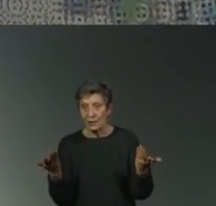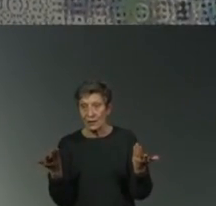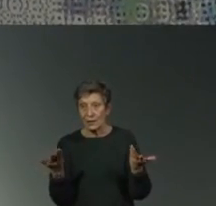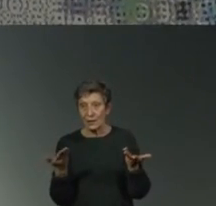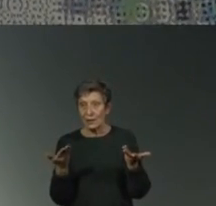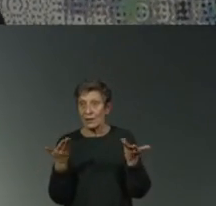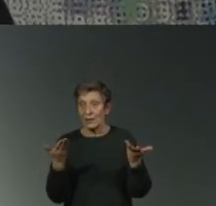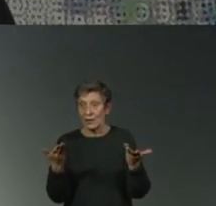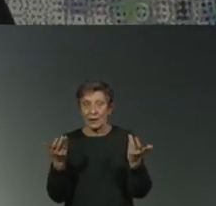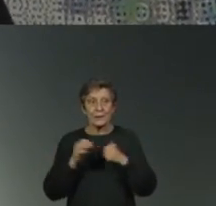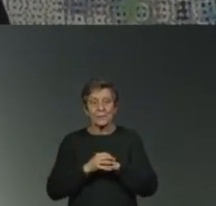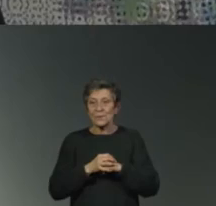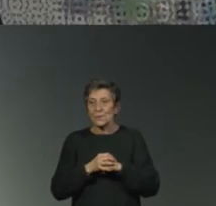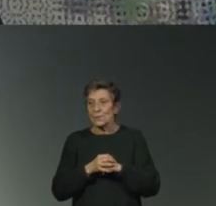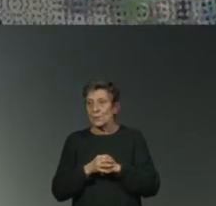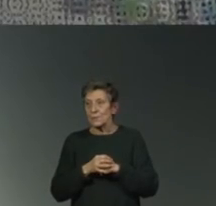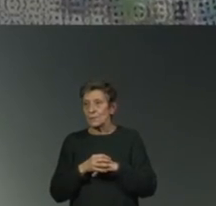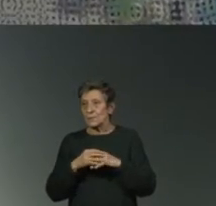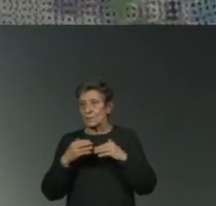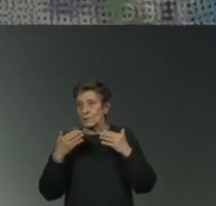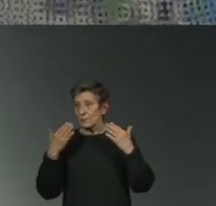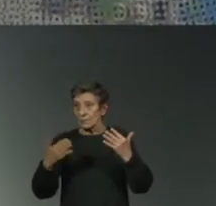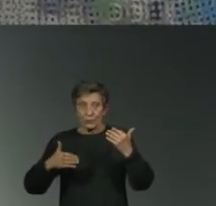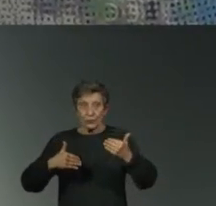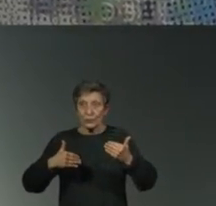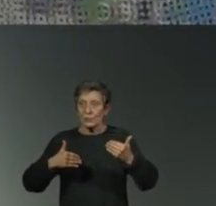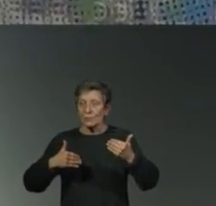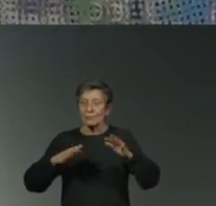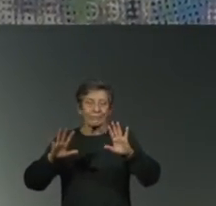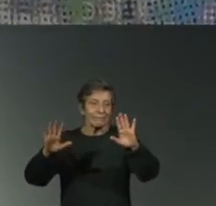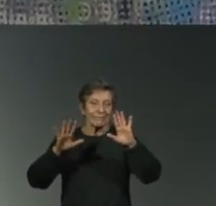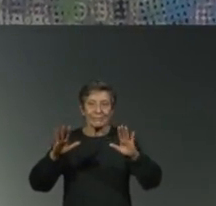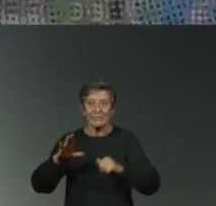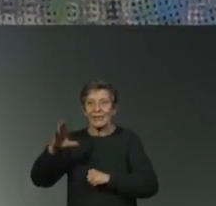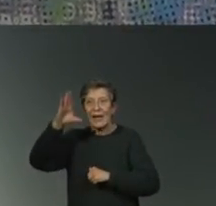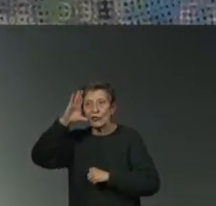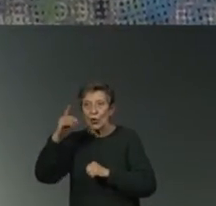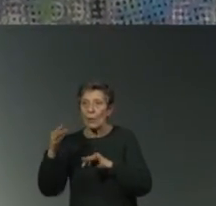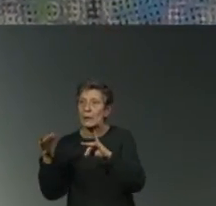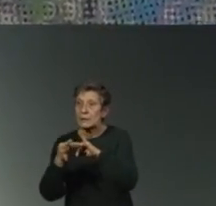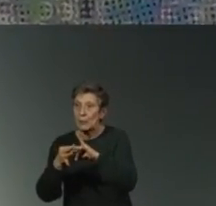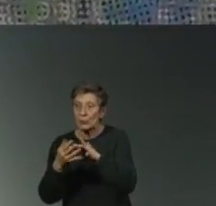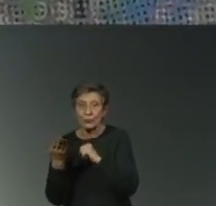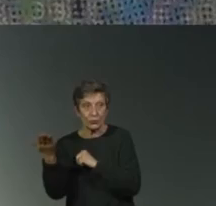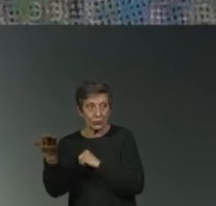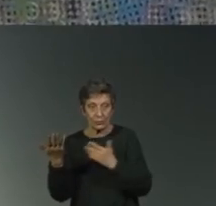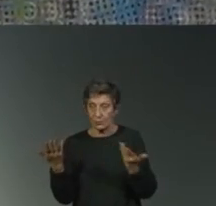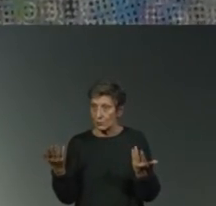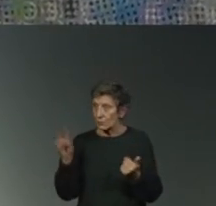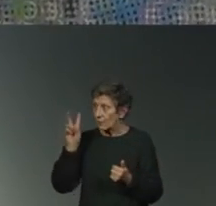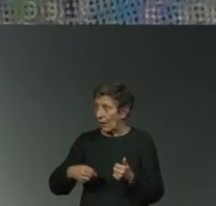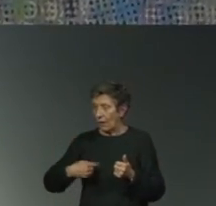la Fondation de Rem Koolhaas. Comédie française, La Chambre des Époux, je me suis constamment